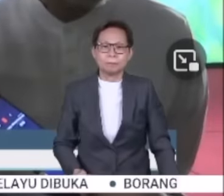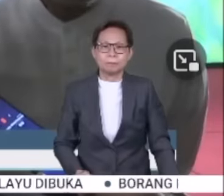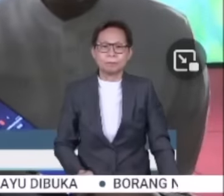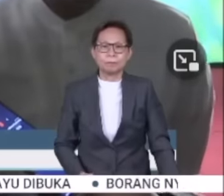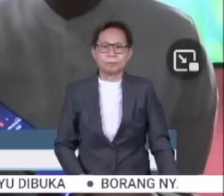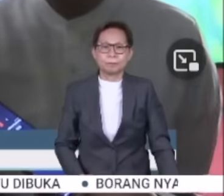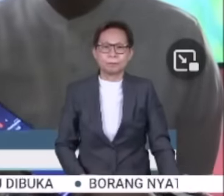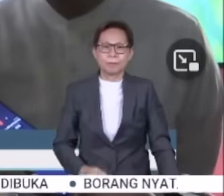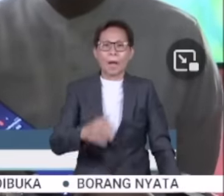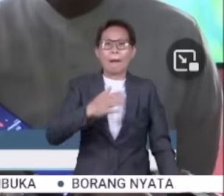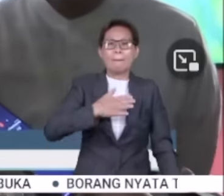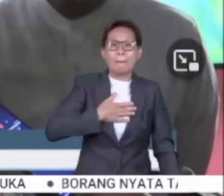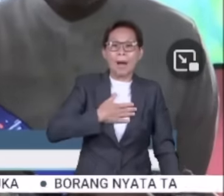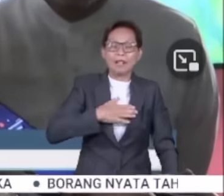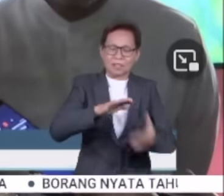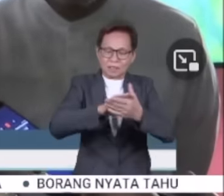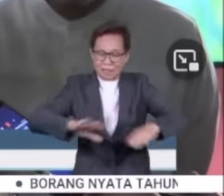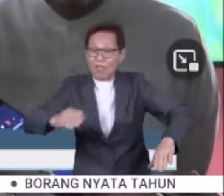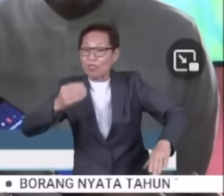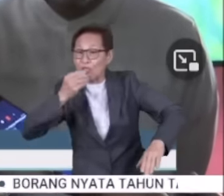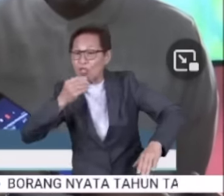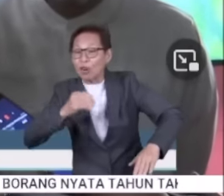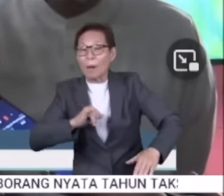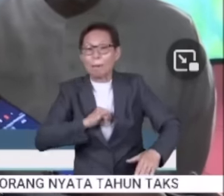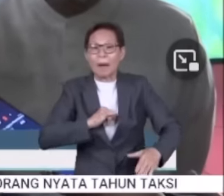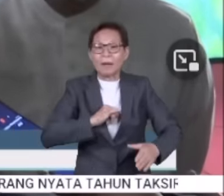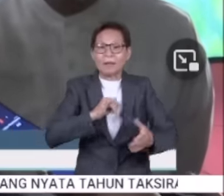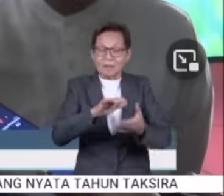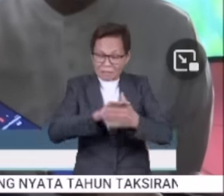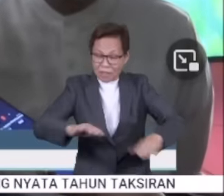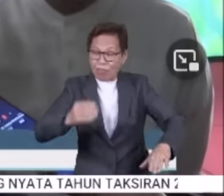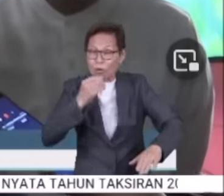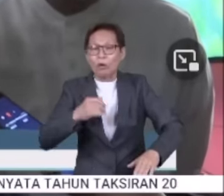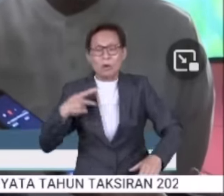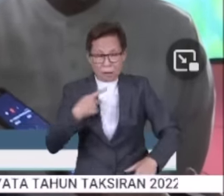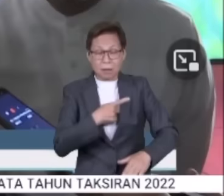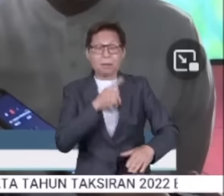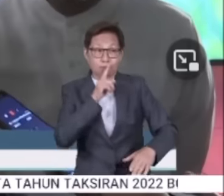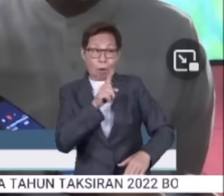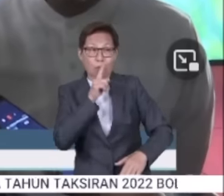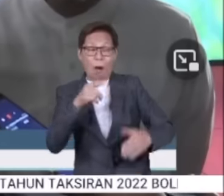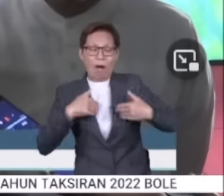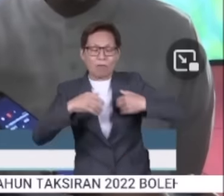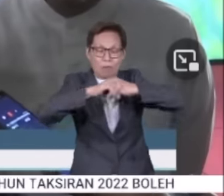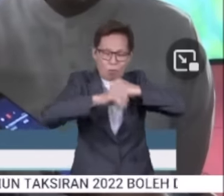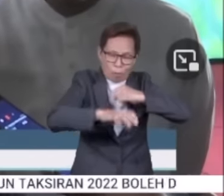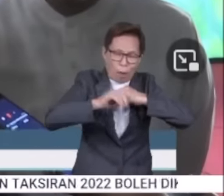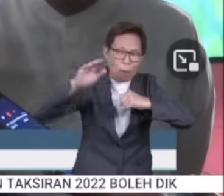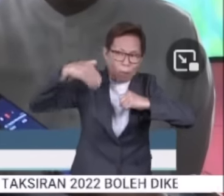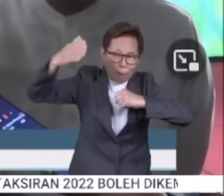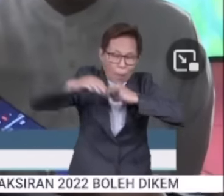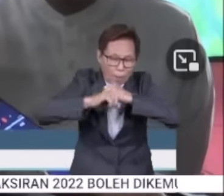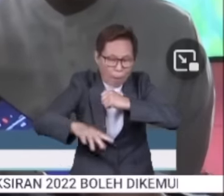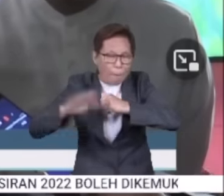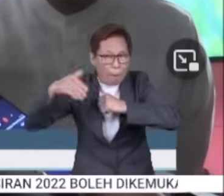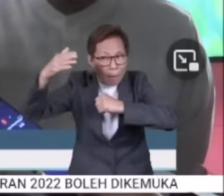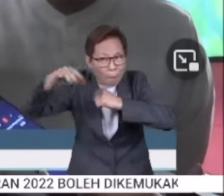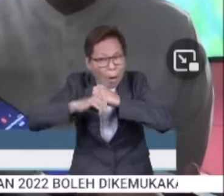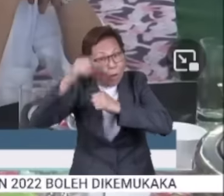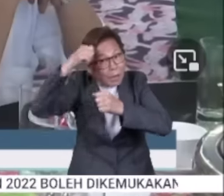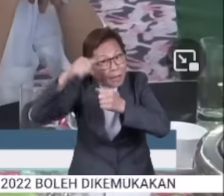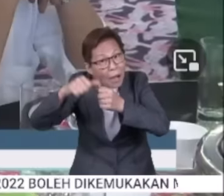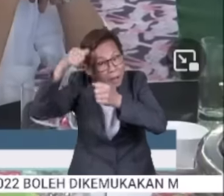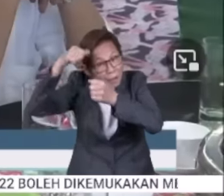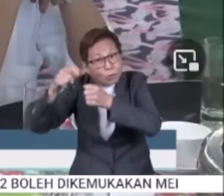Nama dia MySafe Food. Fusong ini memang kita mengadakan kempen dari masa ke semasa untuk mengingatkan